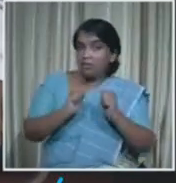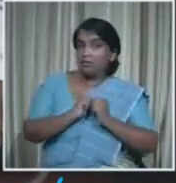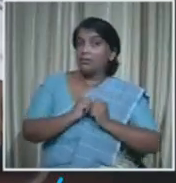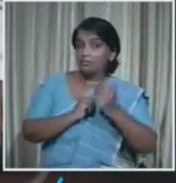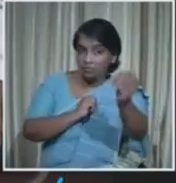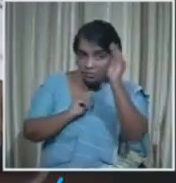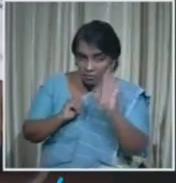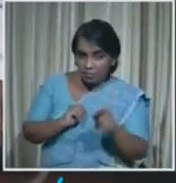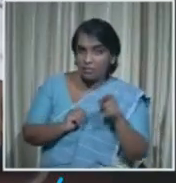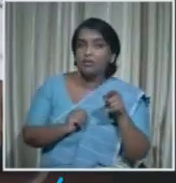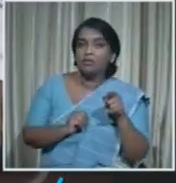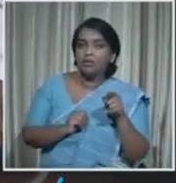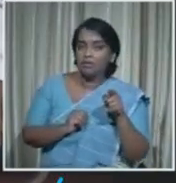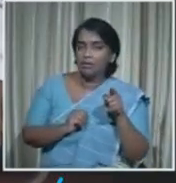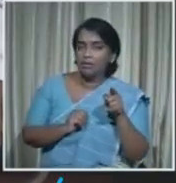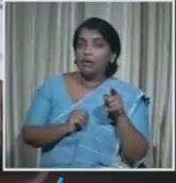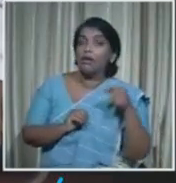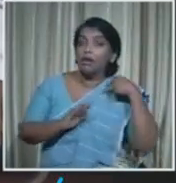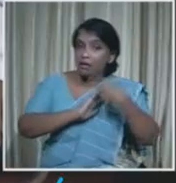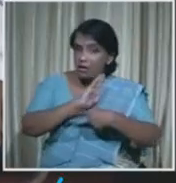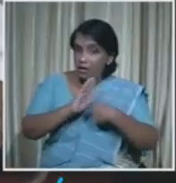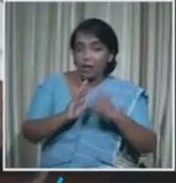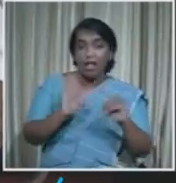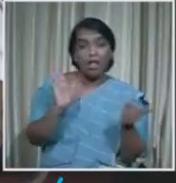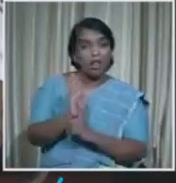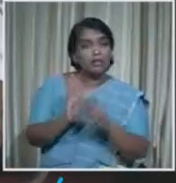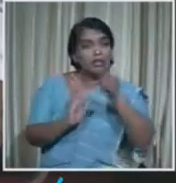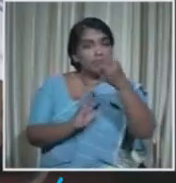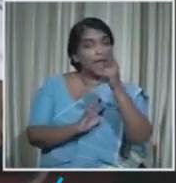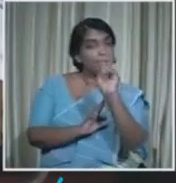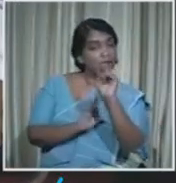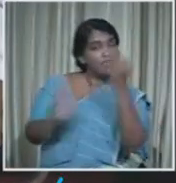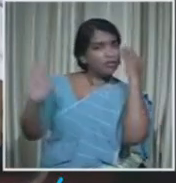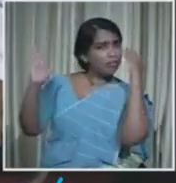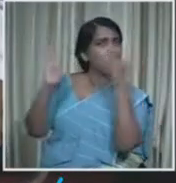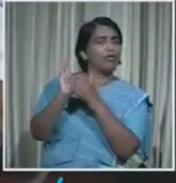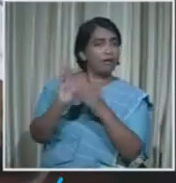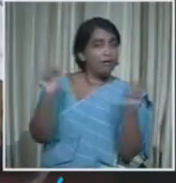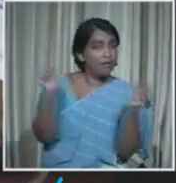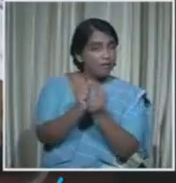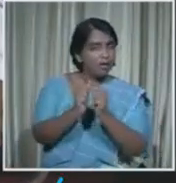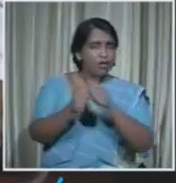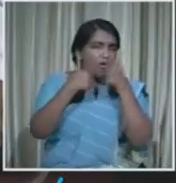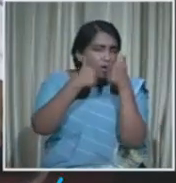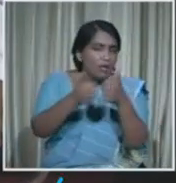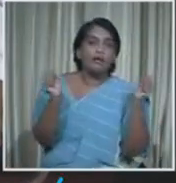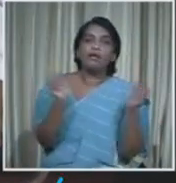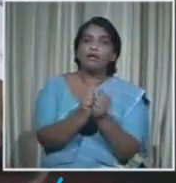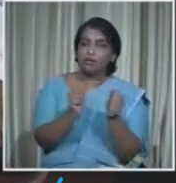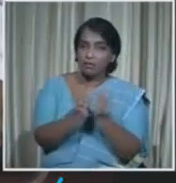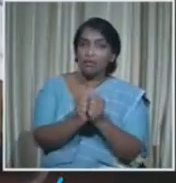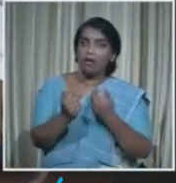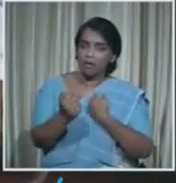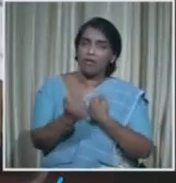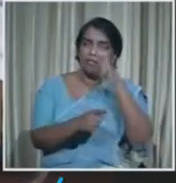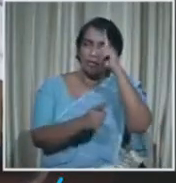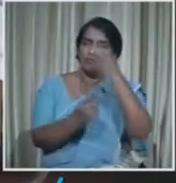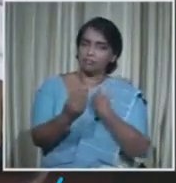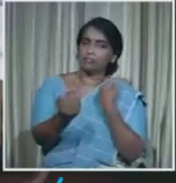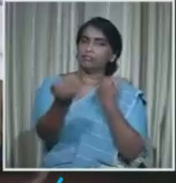යනවනම් මේ රටේ ලක්ෂ 220 වෙනුවෙන් කරන හැම හොඳ වැඩකටම අපේ ආශිර්වාදය